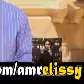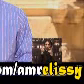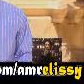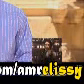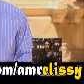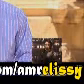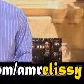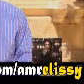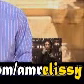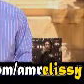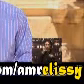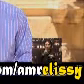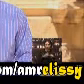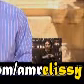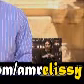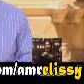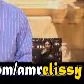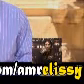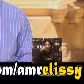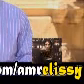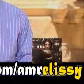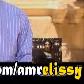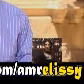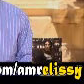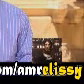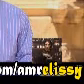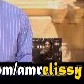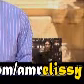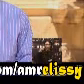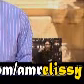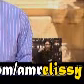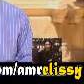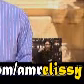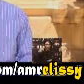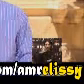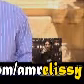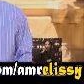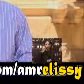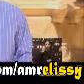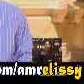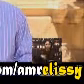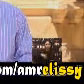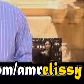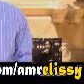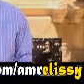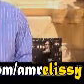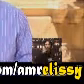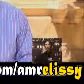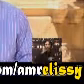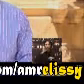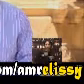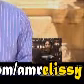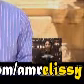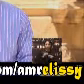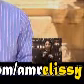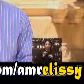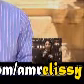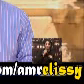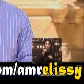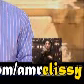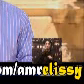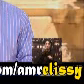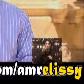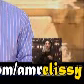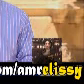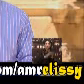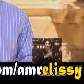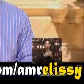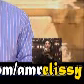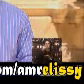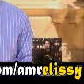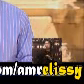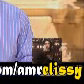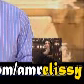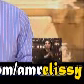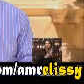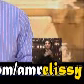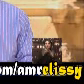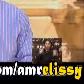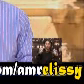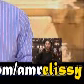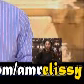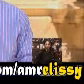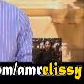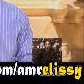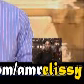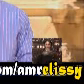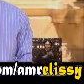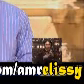عرضنا احوال لعزبه عرب سراب وعزبه جنيدي في شبرمنت في الجيزه. الاهالي كانوا بيشتكوا ان ما عندهمش ميه شرب ولا كهرباء ولا